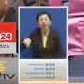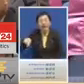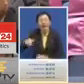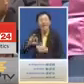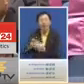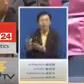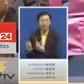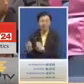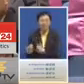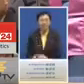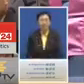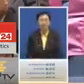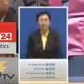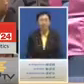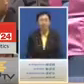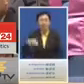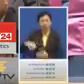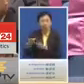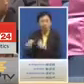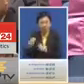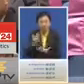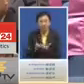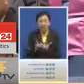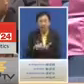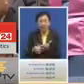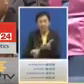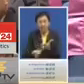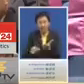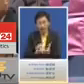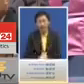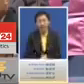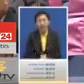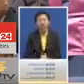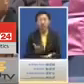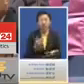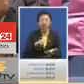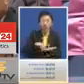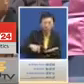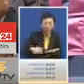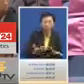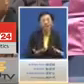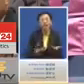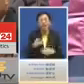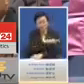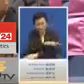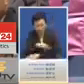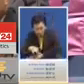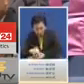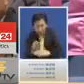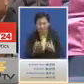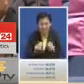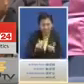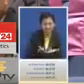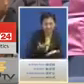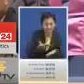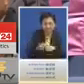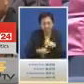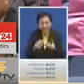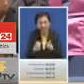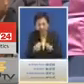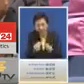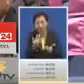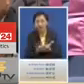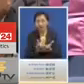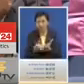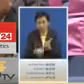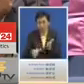มที่ดินกรมที่ดินเก็บธุรกรรมชาวบ้านไปโอนไปแบ่งแยกไปรังวัดไปซื้อไปขายเนี่ยเสียภาษีใ